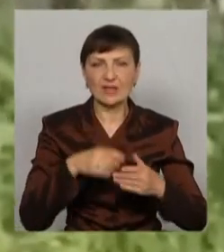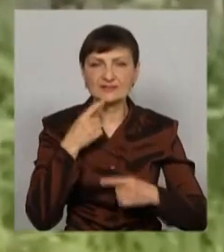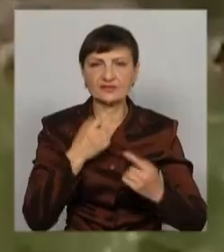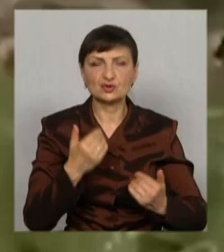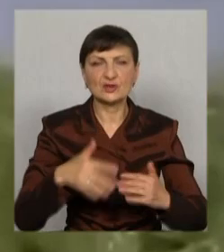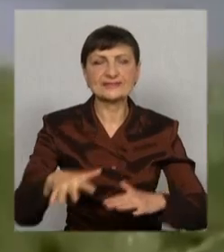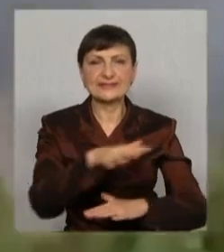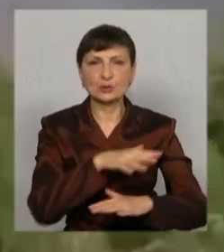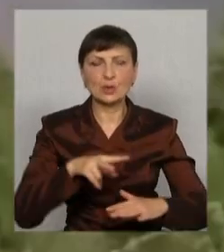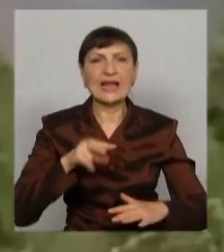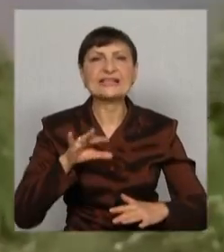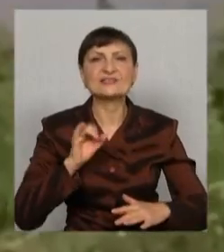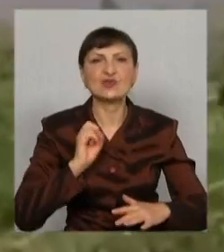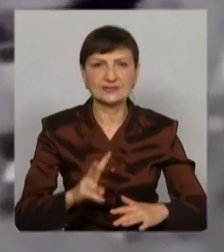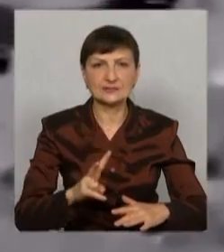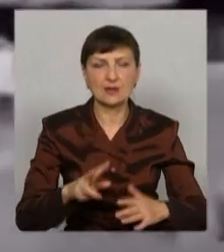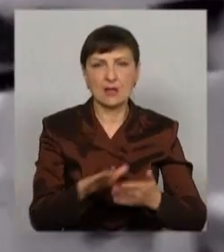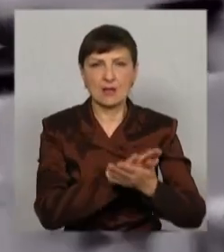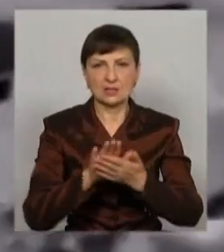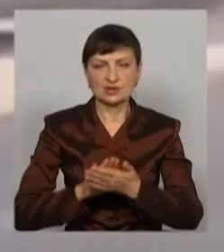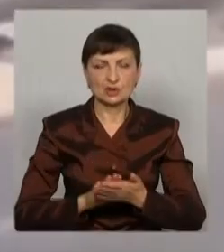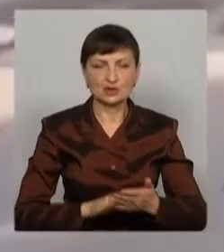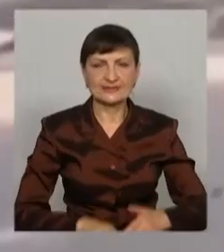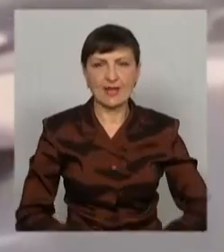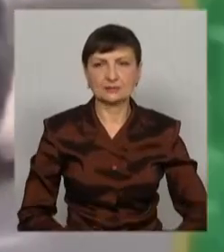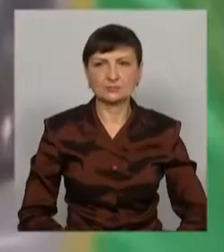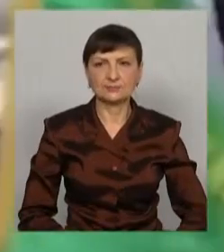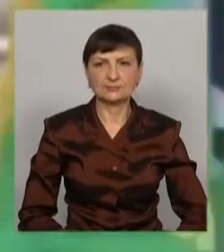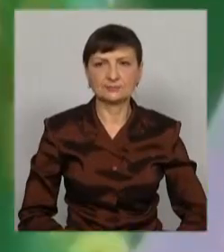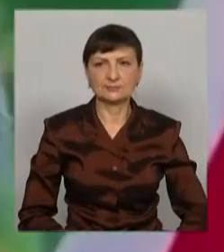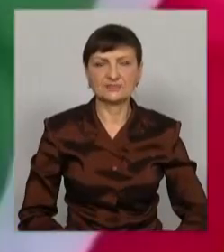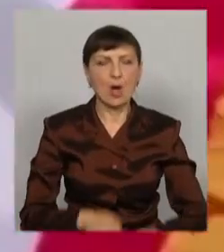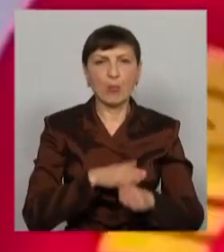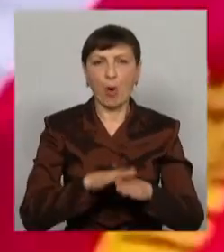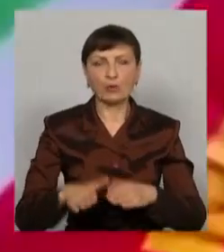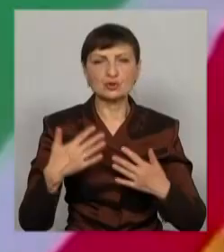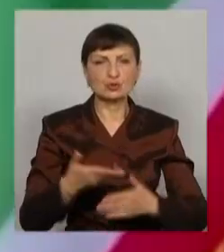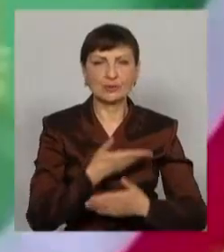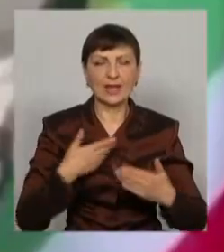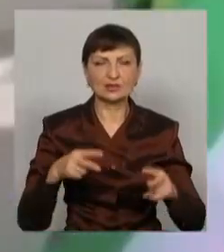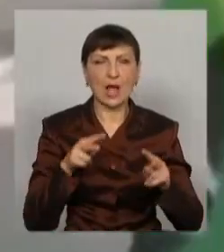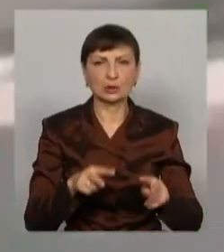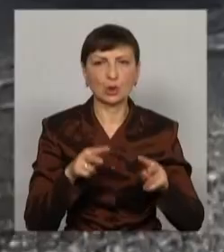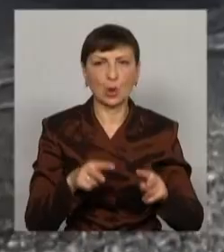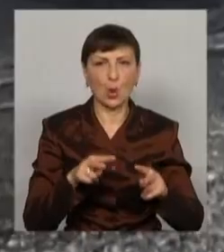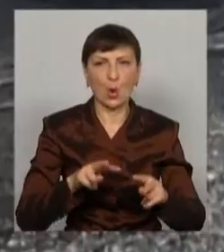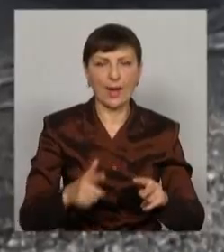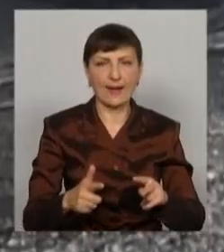на территории Лисичанска проводится зачистка. Полностью под нашим контролем идут зачистки